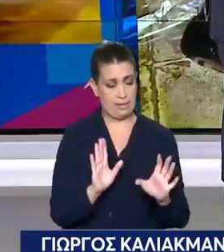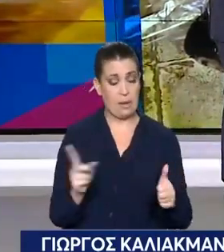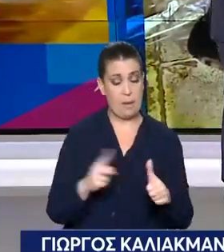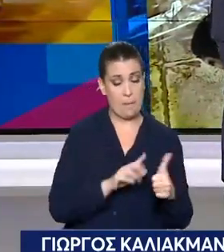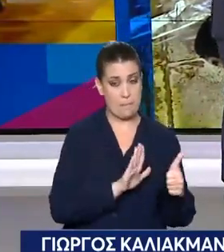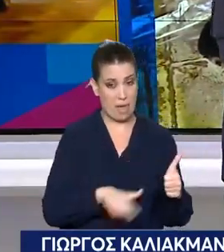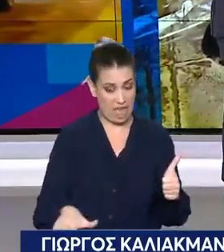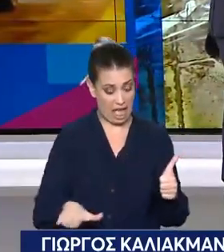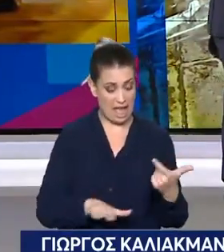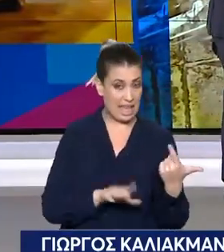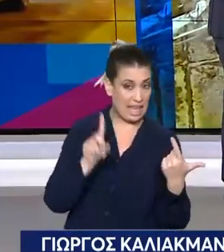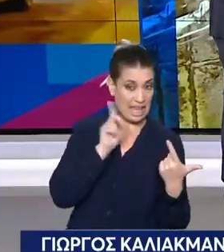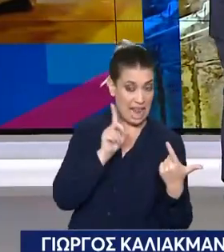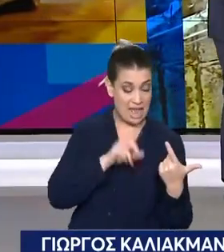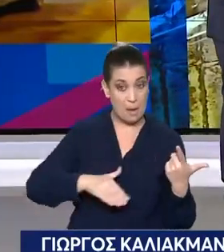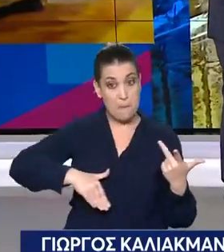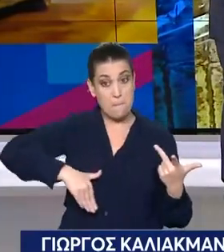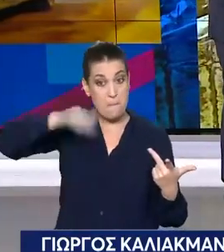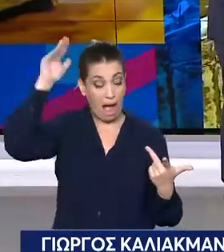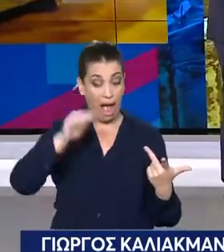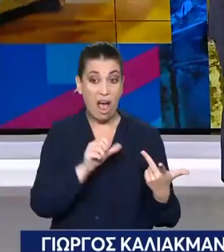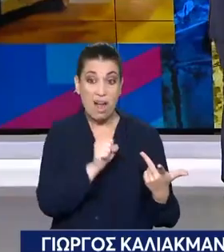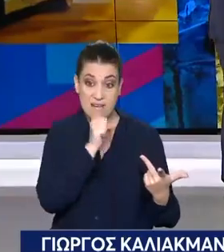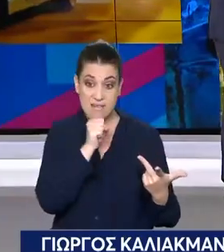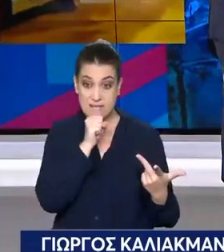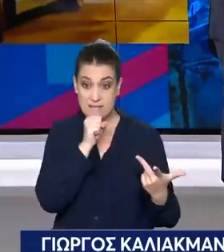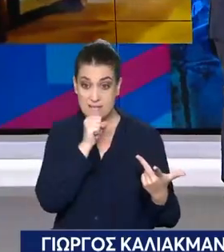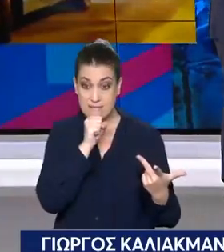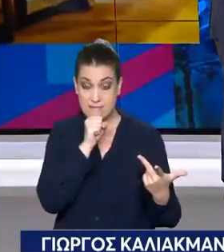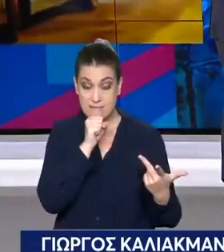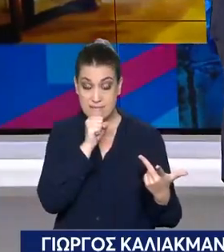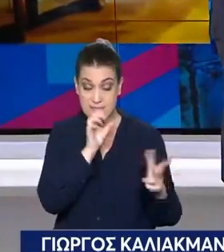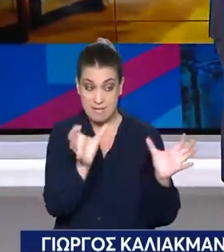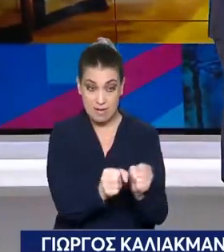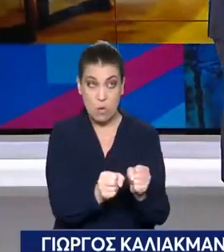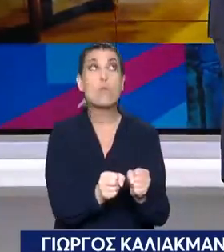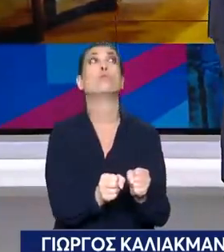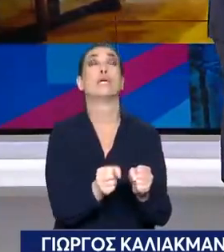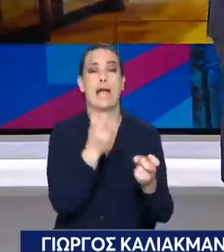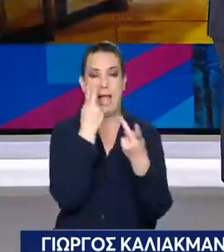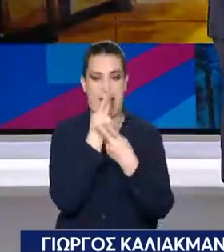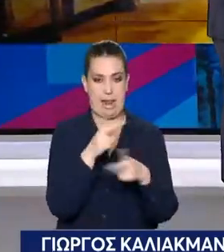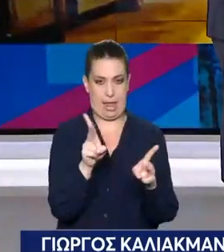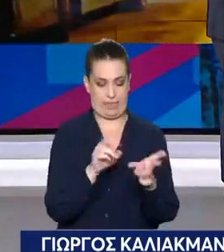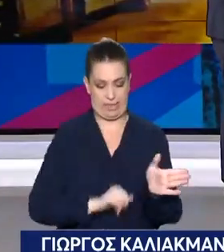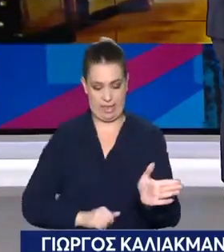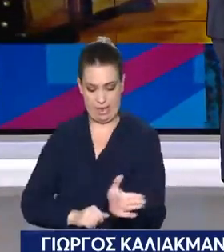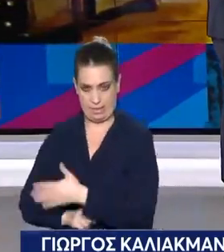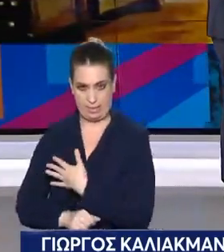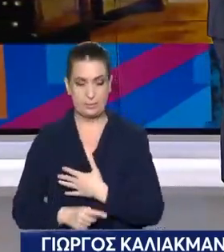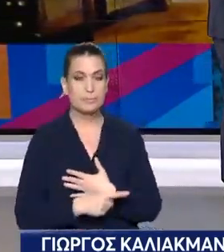πουθενά. Ηλικιωμένοι λοιπόν, γυναίκες και μικρά παιδιά δεν προσήχθησαν. Προσήχθησαν όσοι